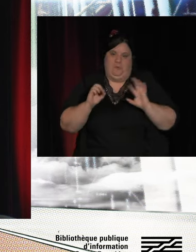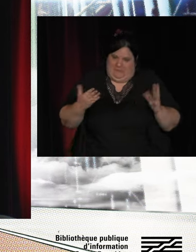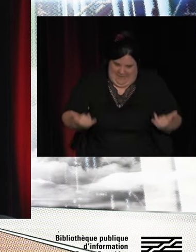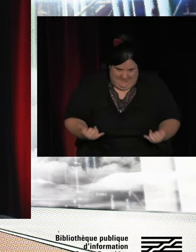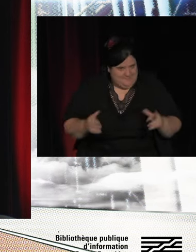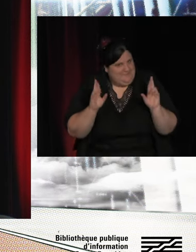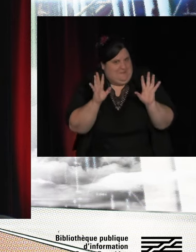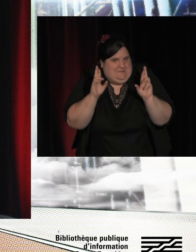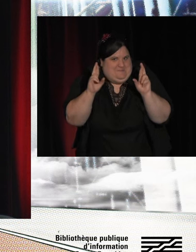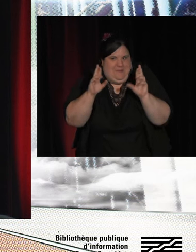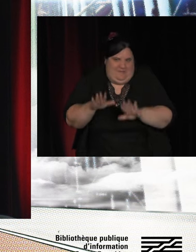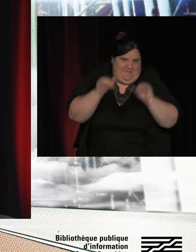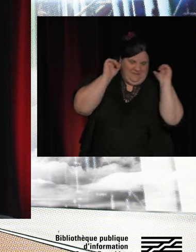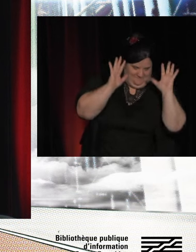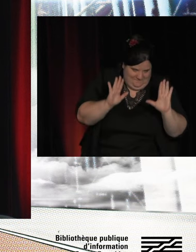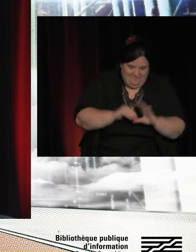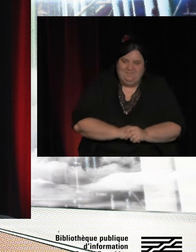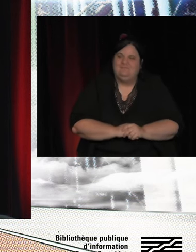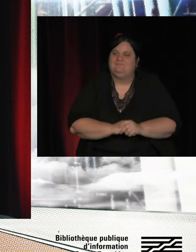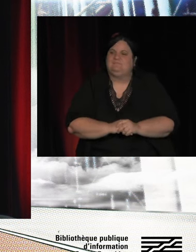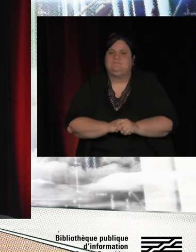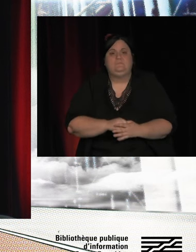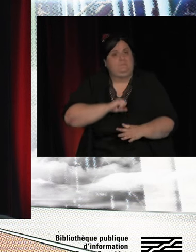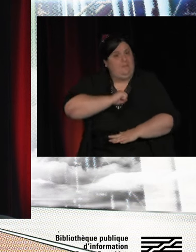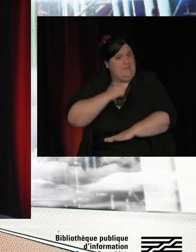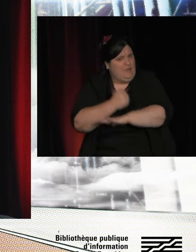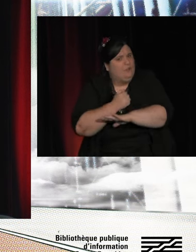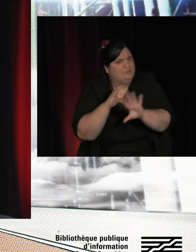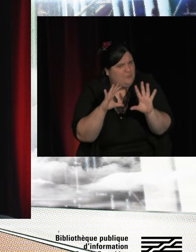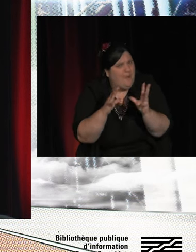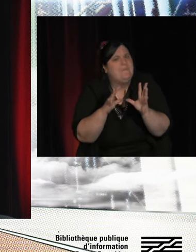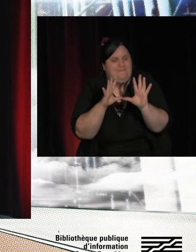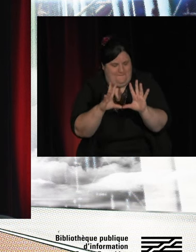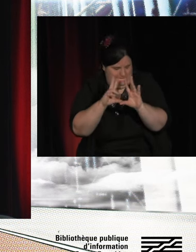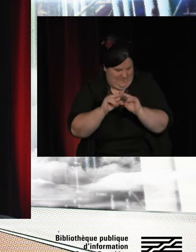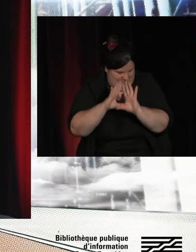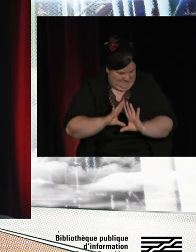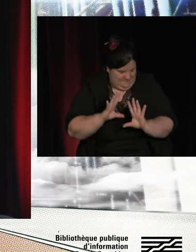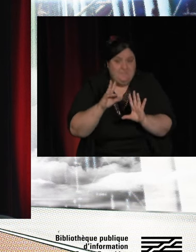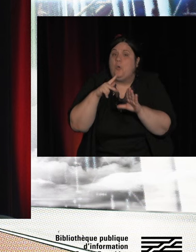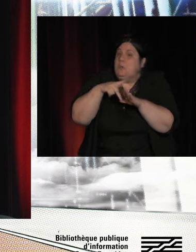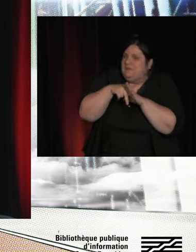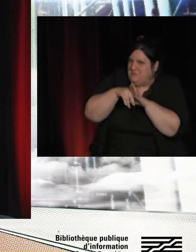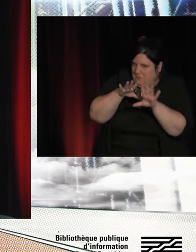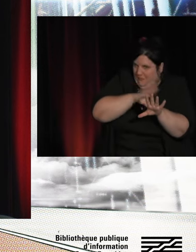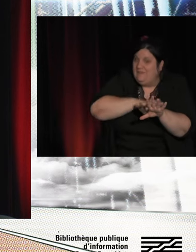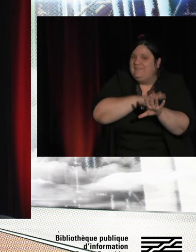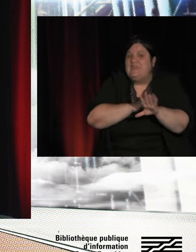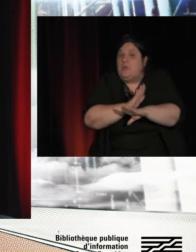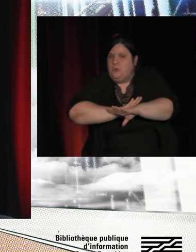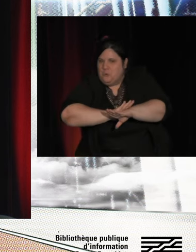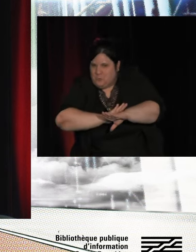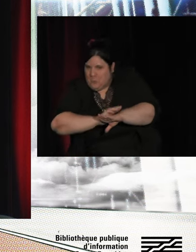peu en quoi consiste le speedrun, on va commencer soft. Quand je dis qu'on va commencer soft, on va jouer à Tintin au